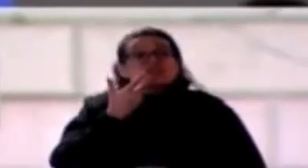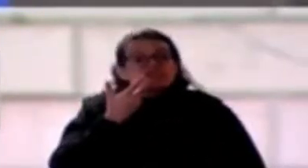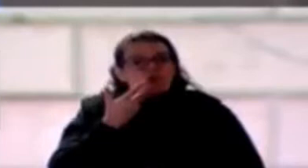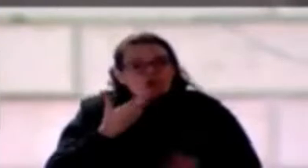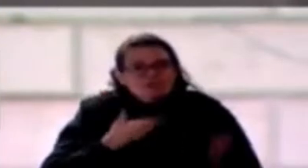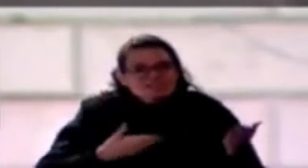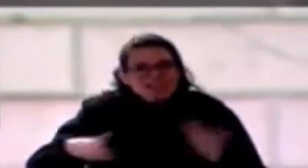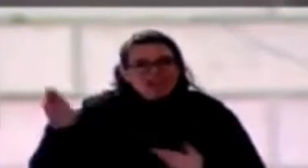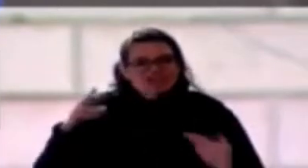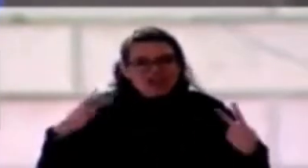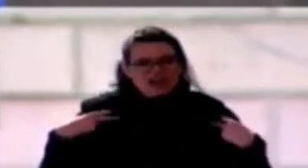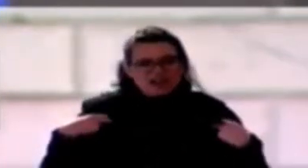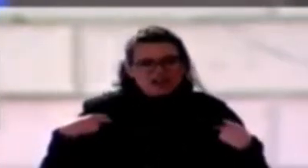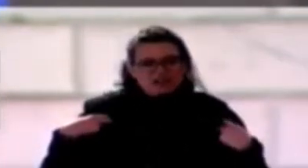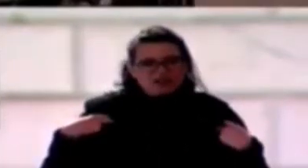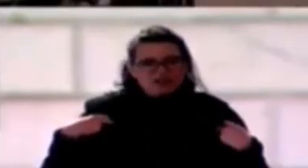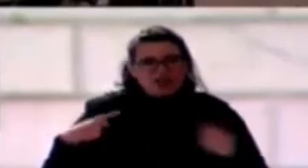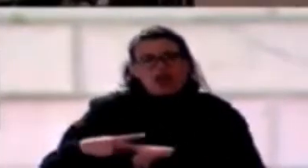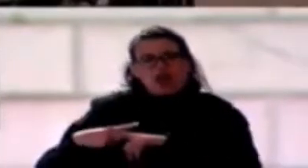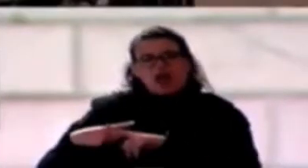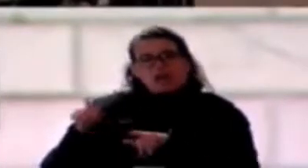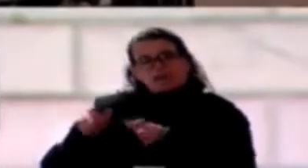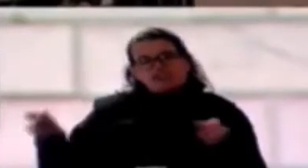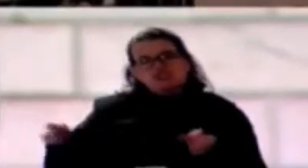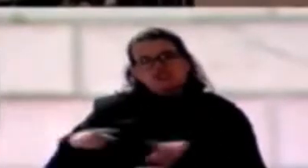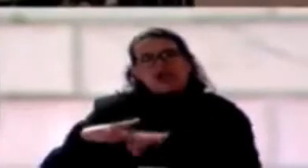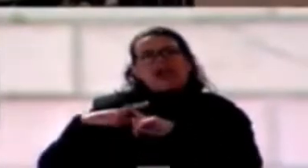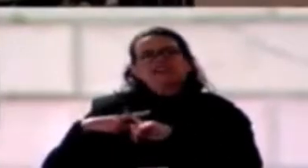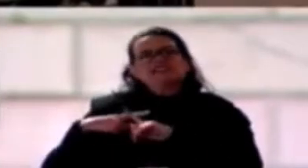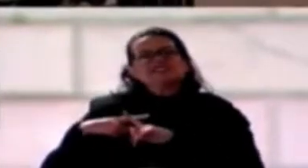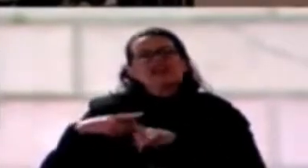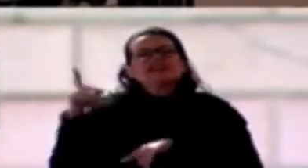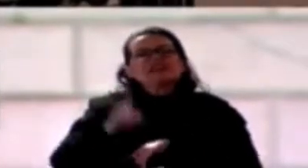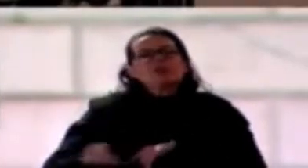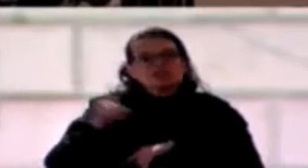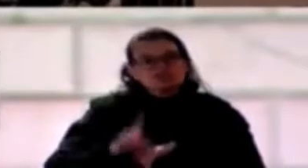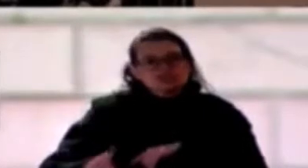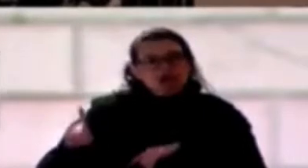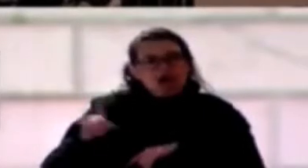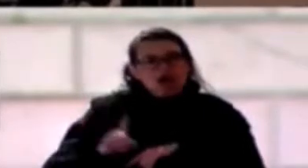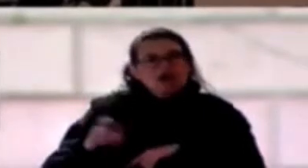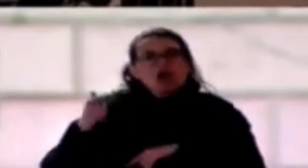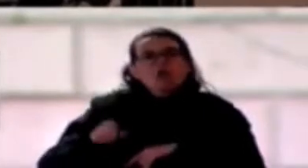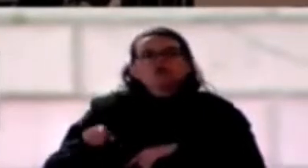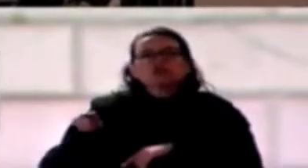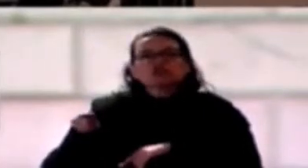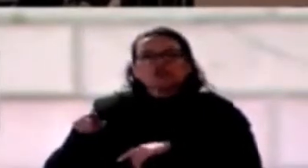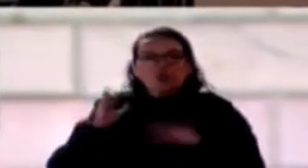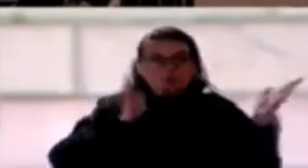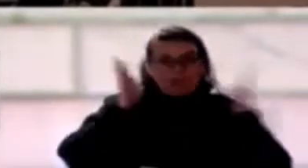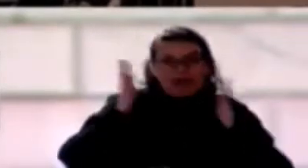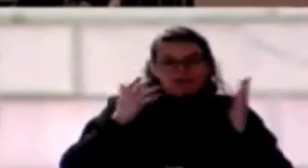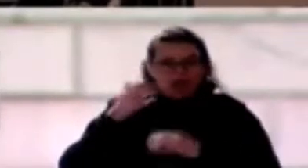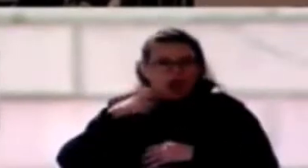ex potenti democristiani che erano stati accusati dalla mafia di non avere rispettato i patti, patti